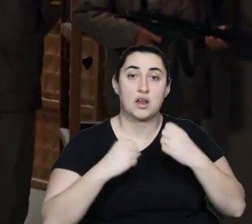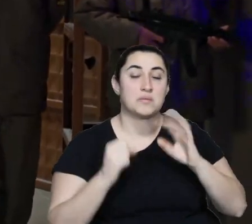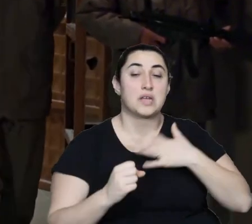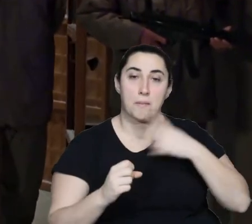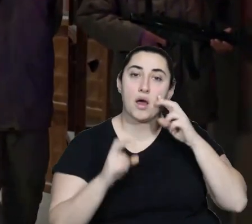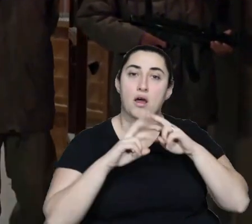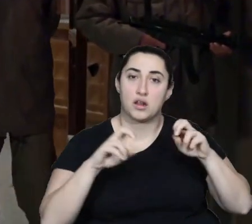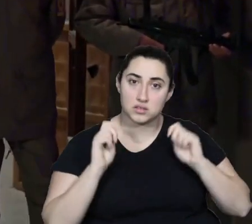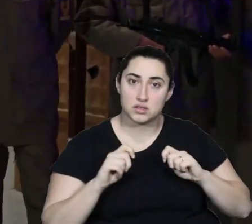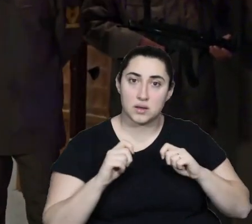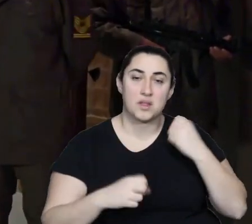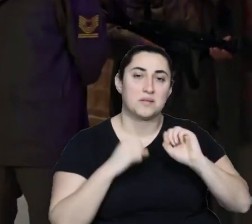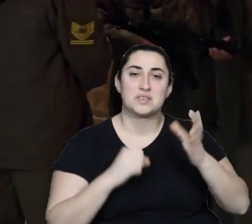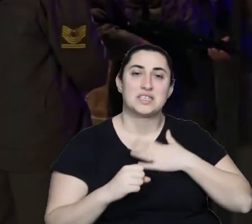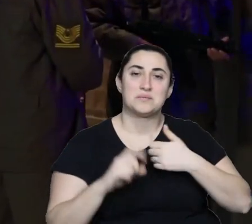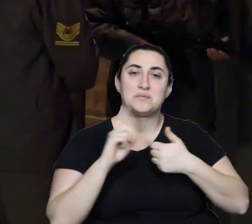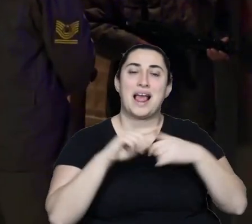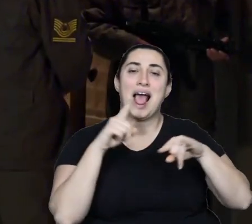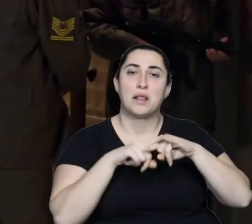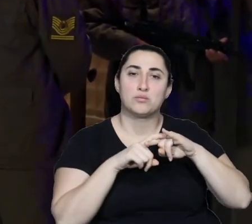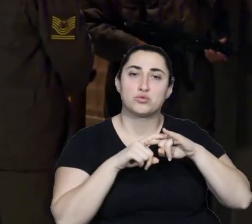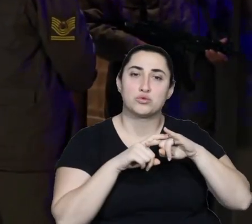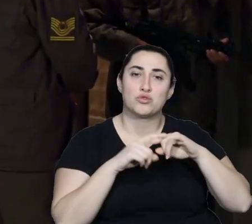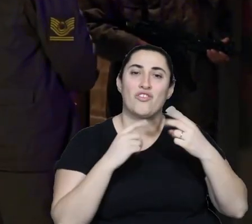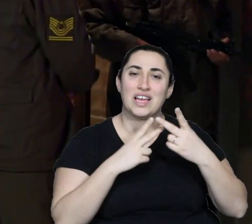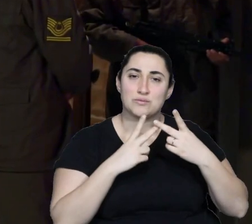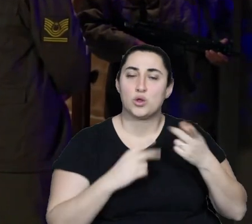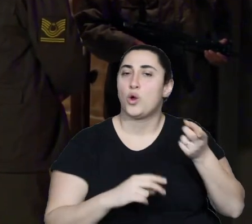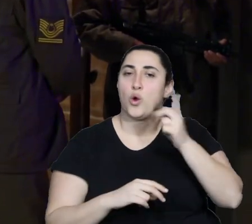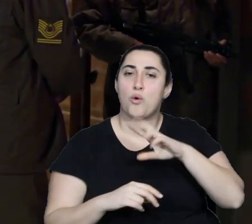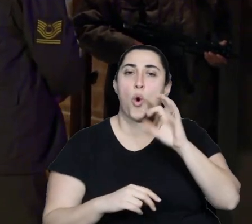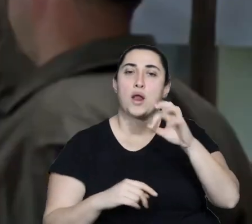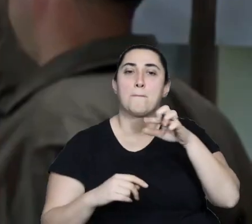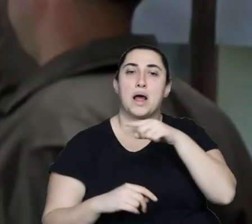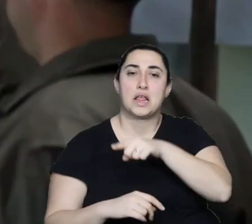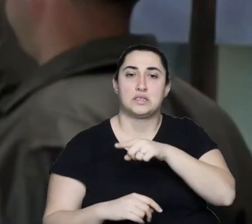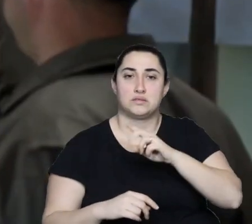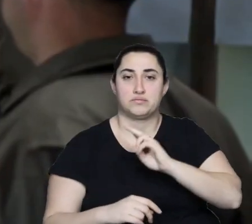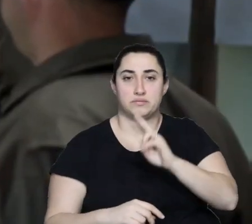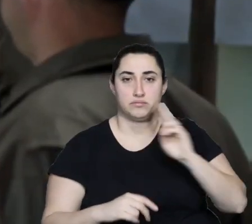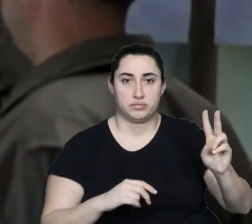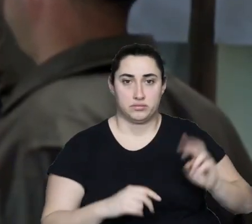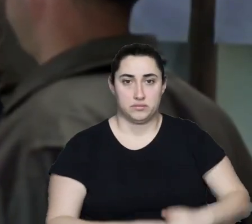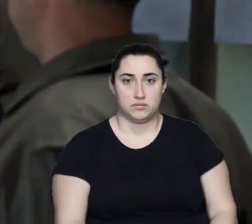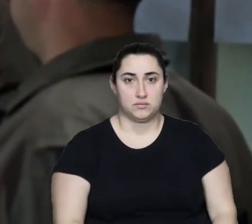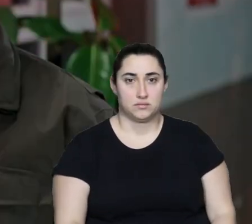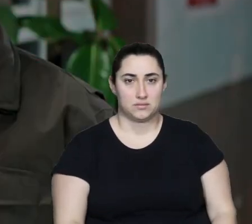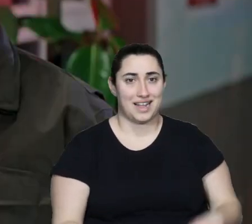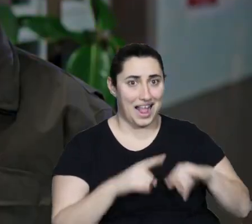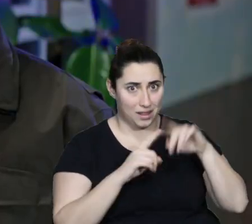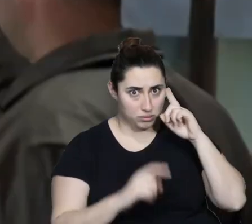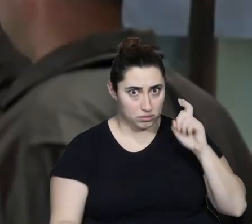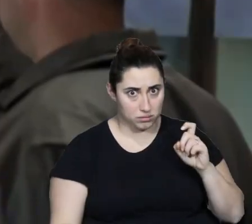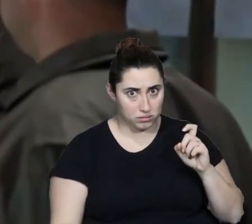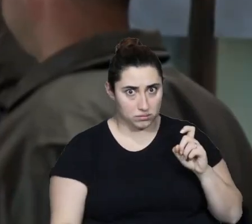sahiplerini araştırdık. Araç sahibi biri Helmut ve İsmuller, diğeri Oral Palazoğlu'na ait. Helmut mu?